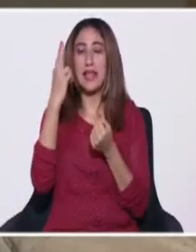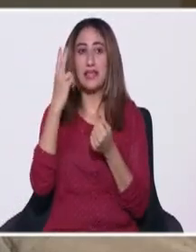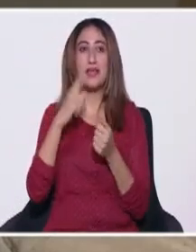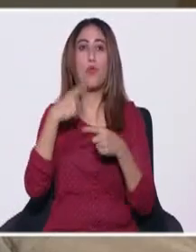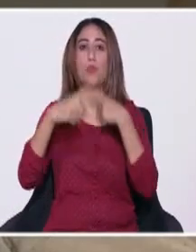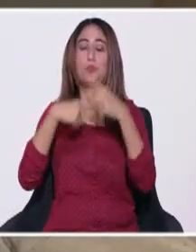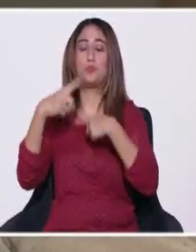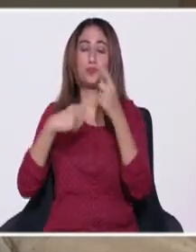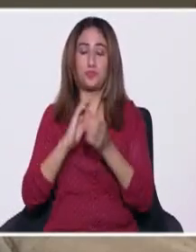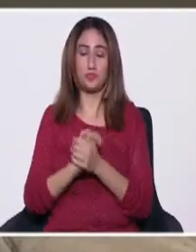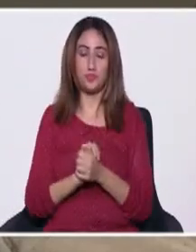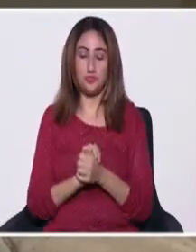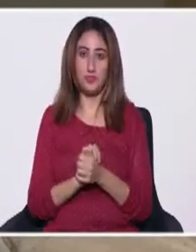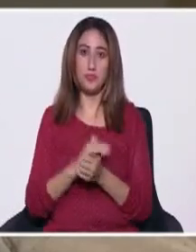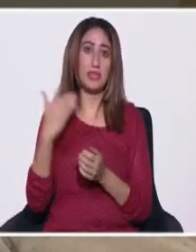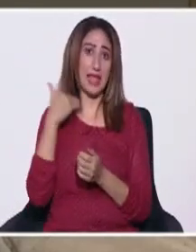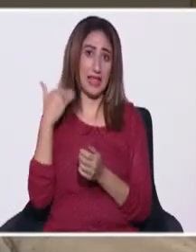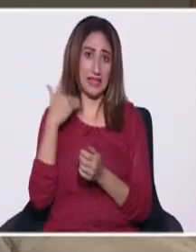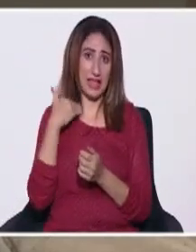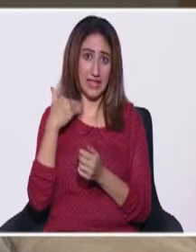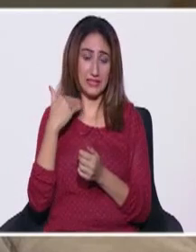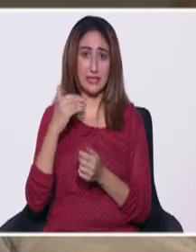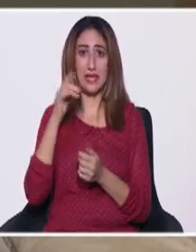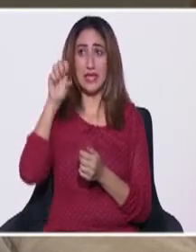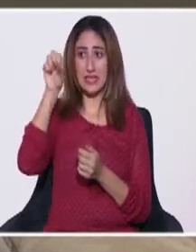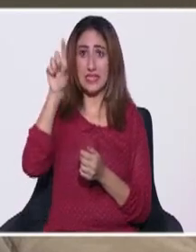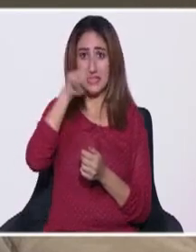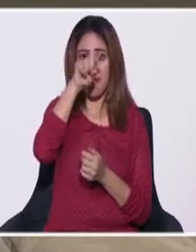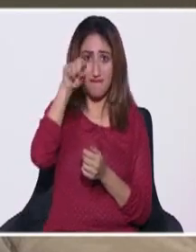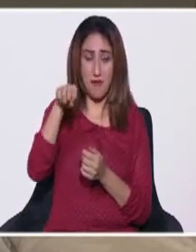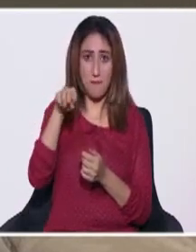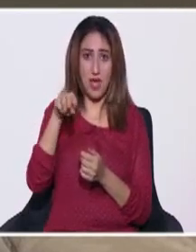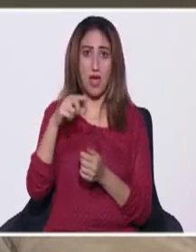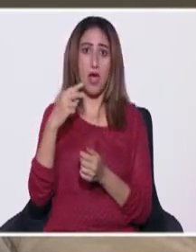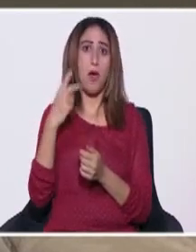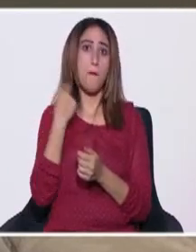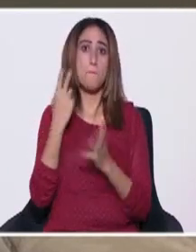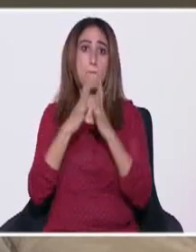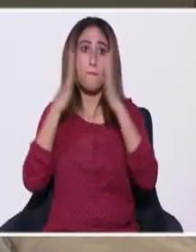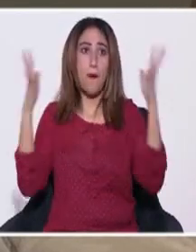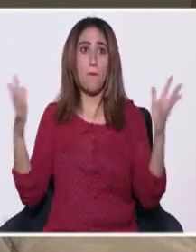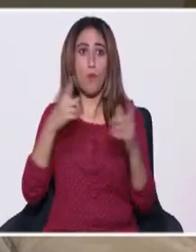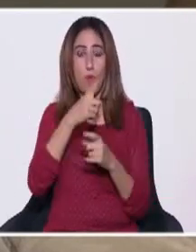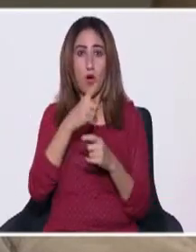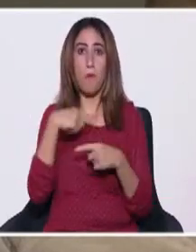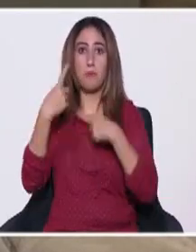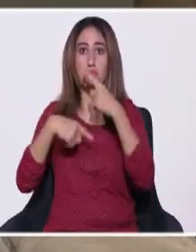الموضوع، اتنقلت بقى الإعدادية، جبت بقى 90% في ابتدائي، واتنقلت إعدادية. في الإعدادية بقى العملية